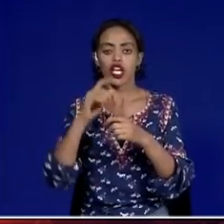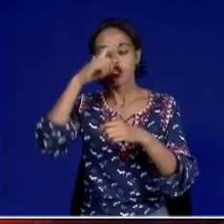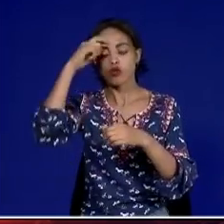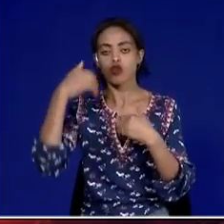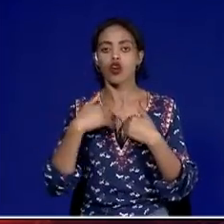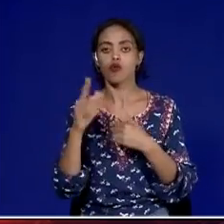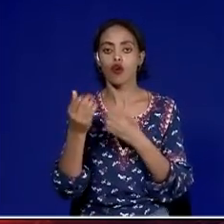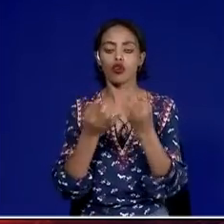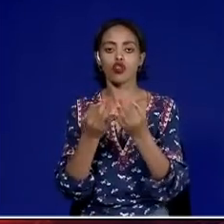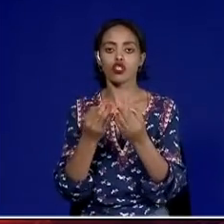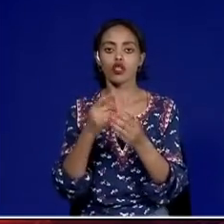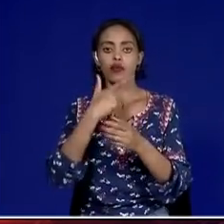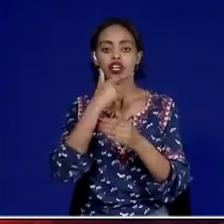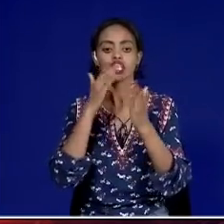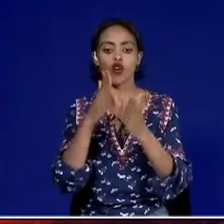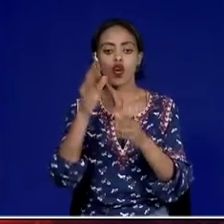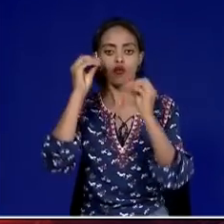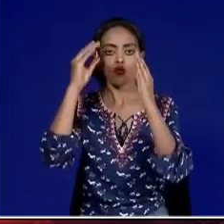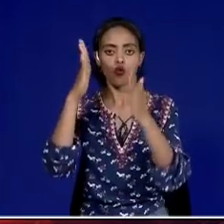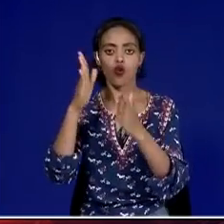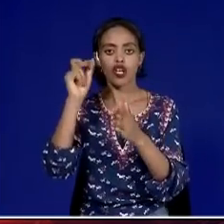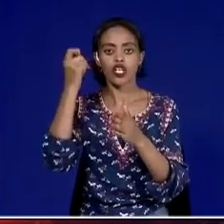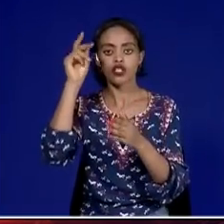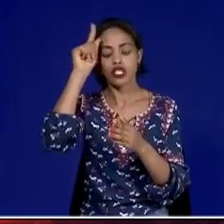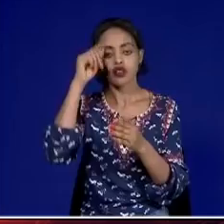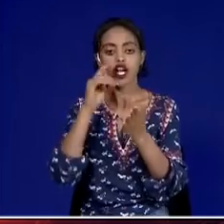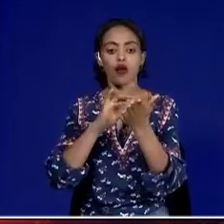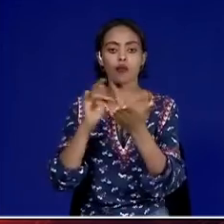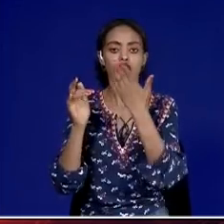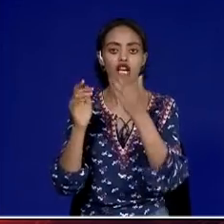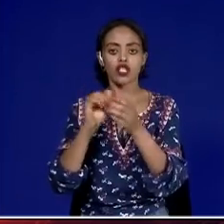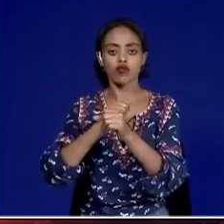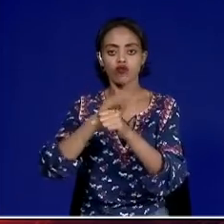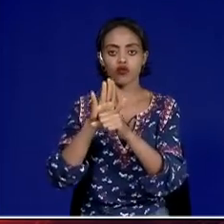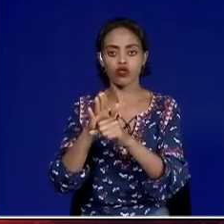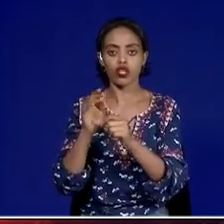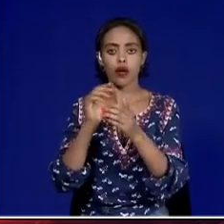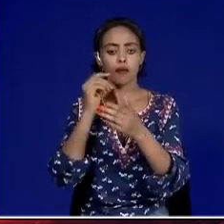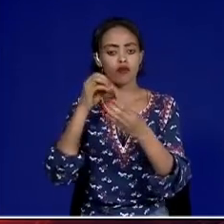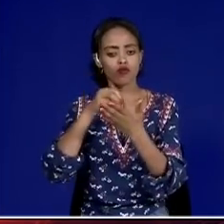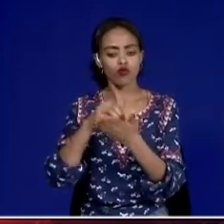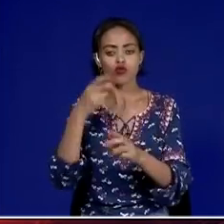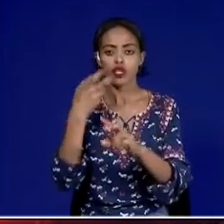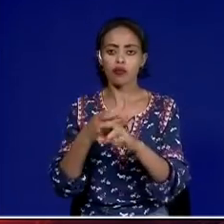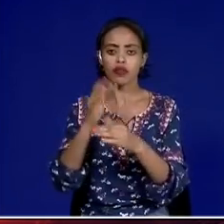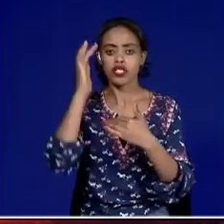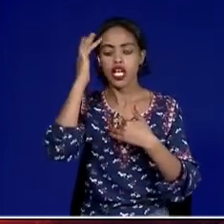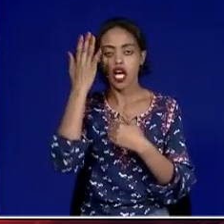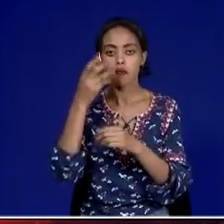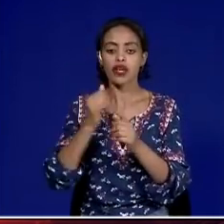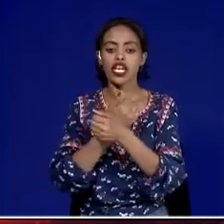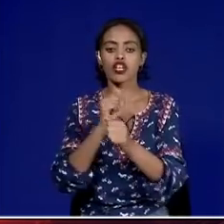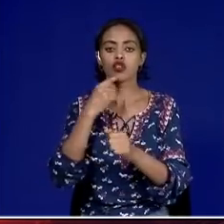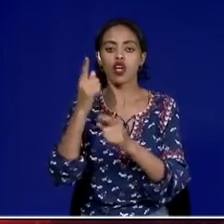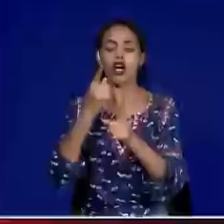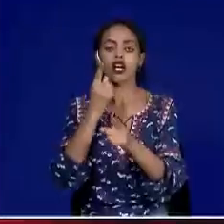ምህላዎም ገሊፆም። እንግሊዛውያን ምሁራን ዲስክ ሜቶክስን ዝተባሃለ መድሓኒት ብሕማም ቫይረስ ኮሮና ብፅኑዕ ንዝሓሙም ኣካላት ከም ዘድሕን እውን